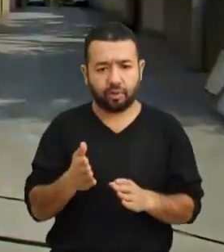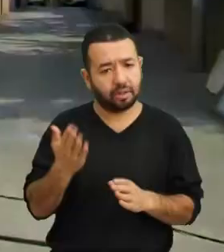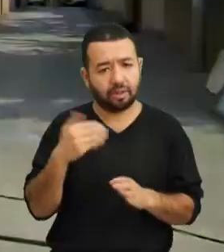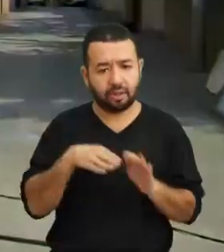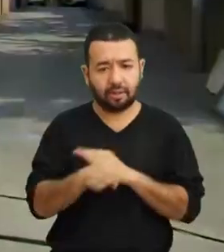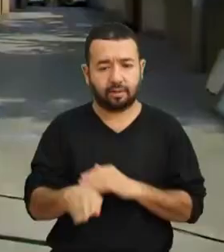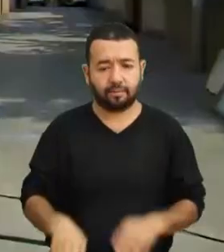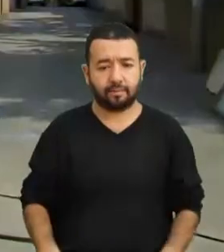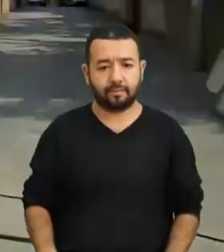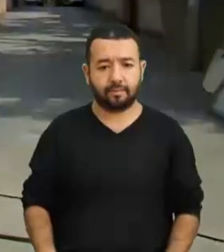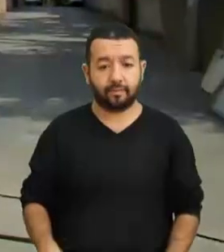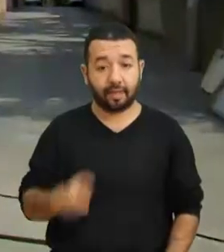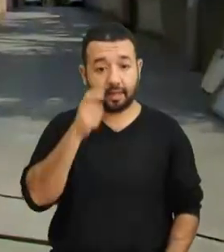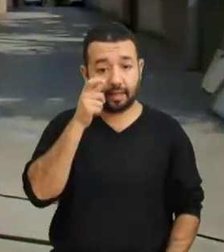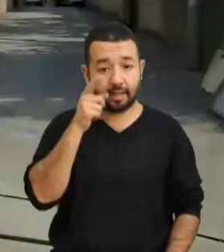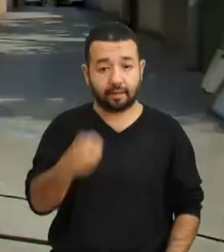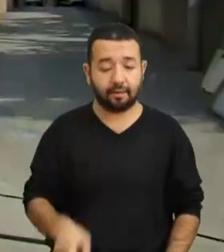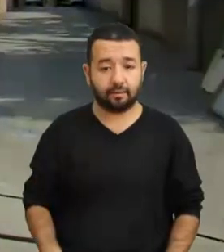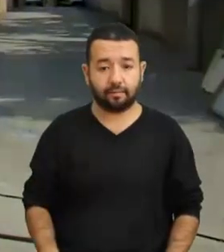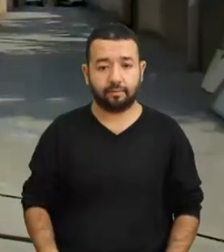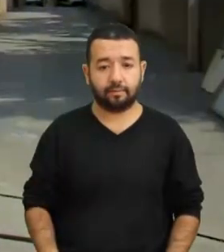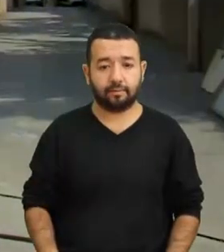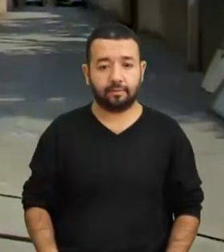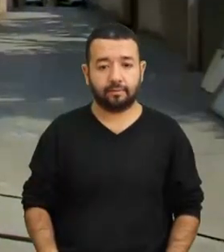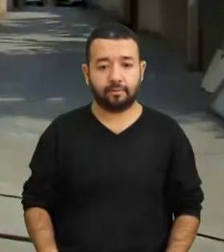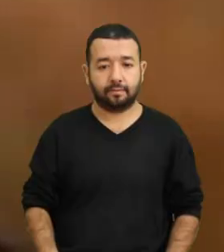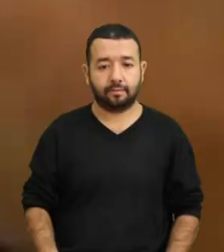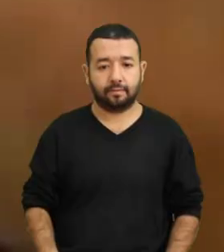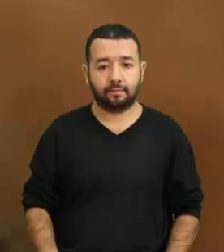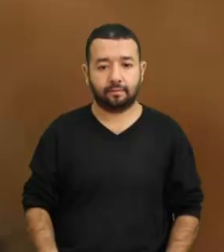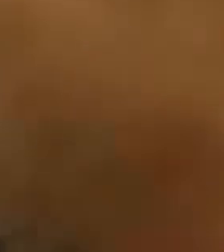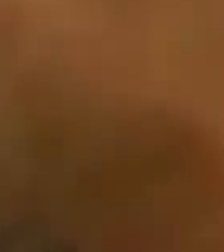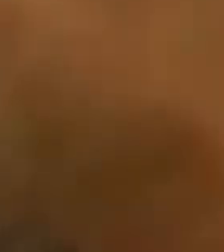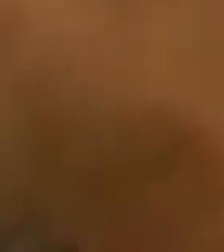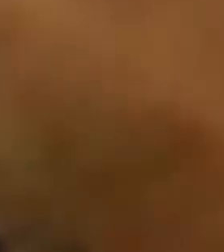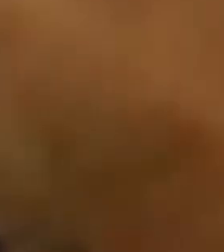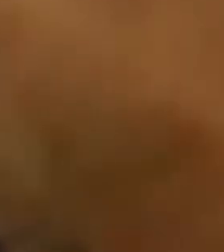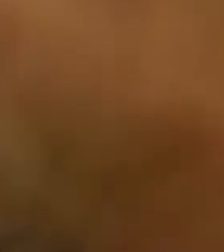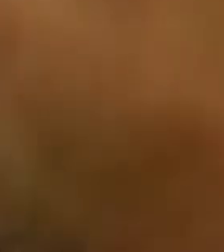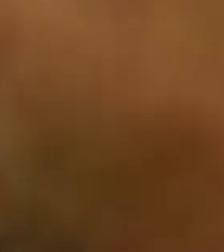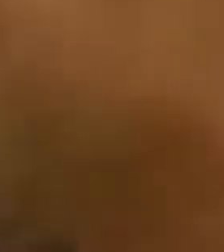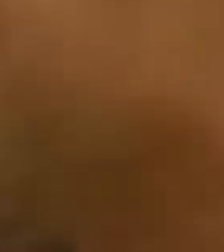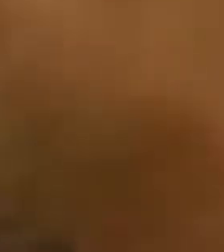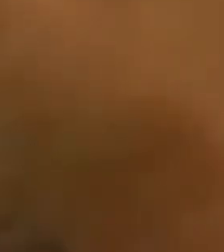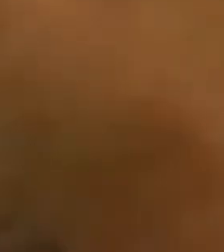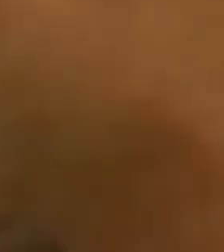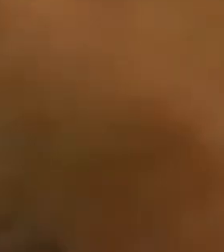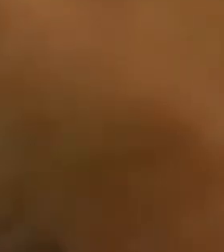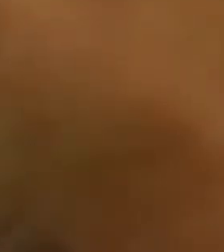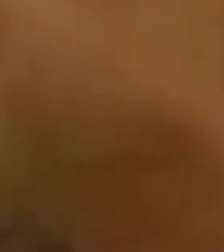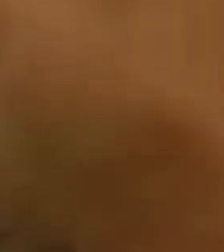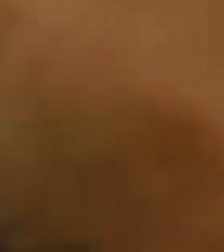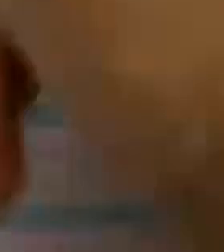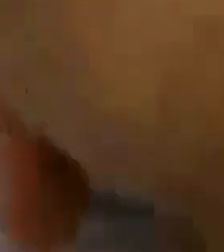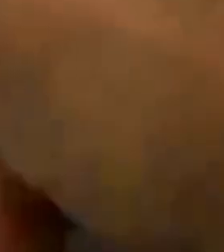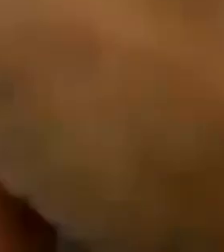Gel girelim içeri. Dikkat et. Çekim yapılan evin bahçe kapısından içeri girdiler. Şükrü Junior'la birlikte müştemilatın